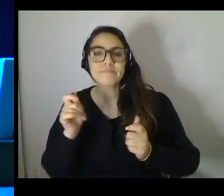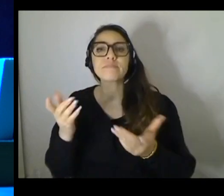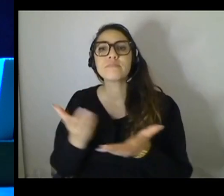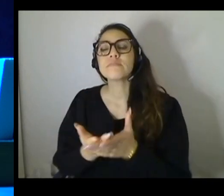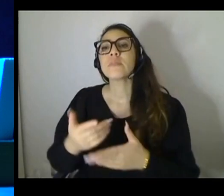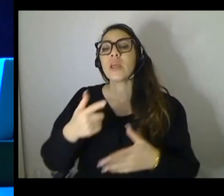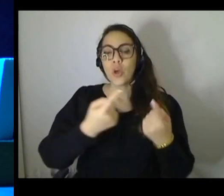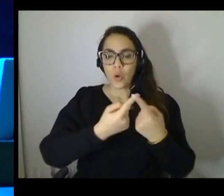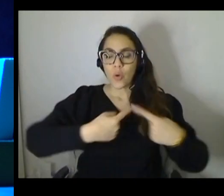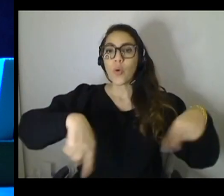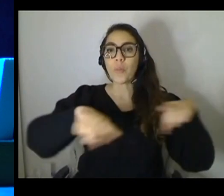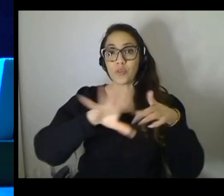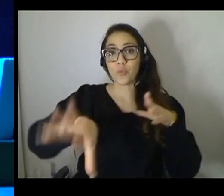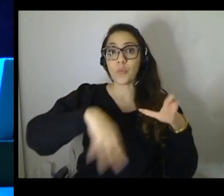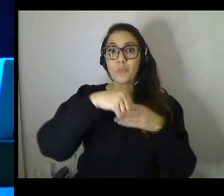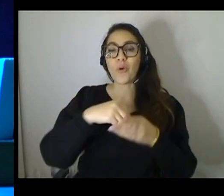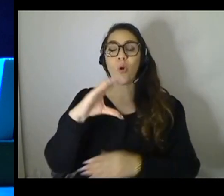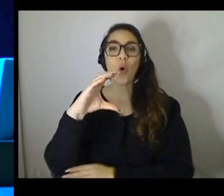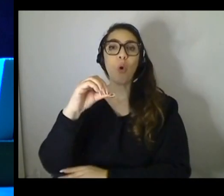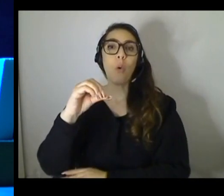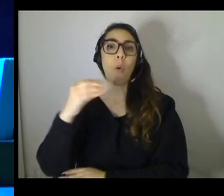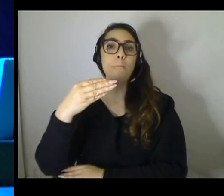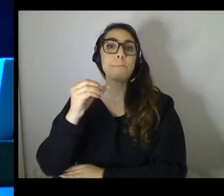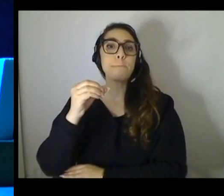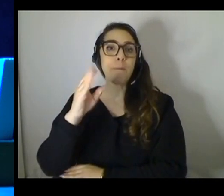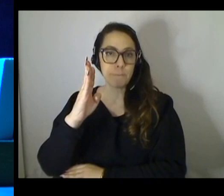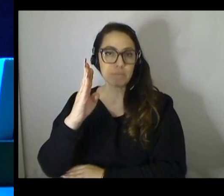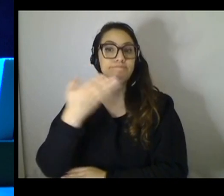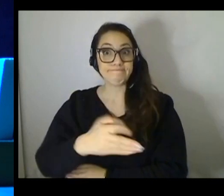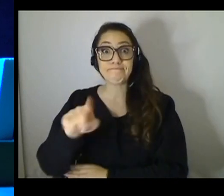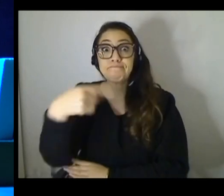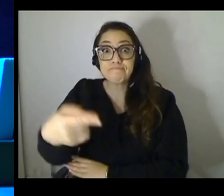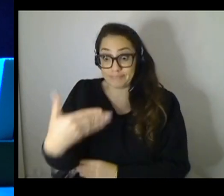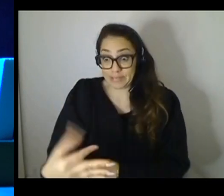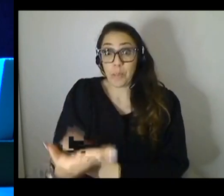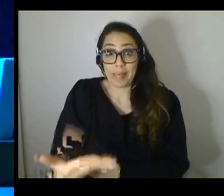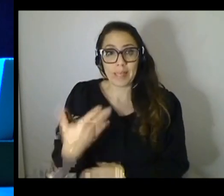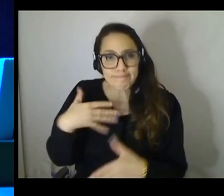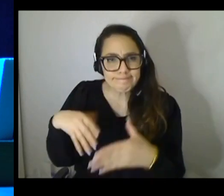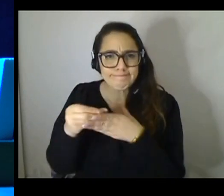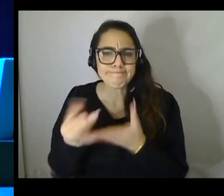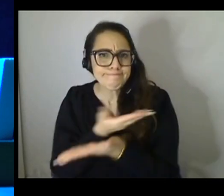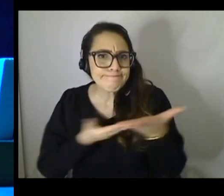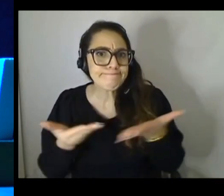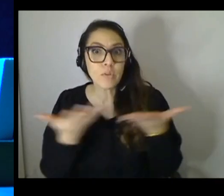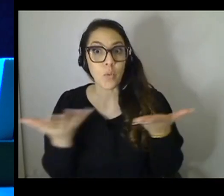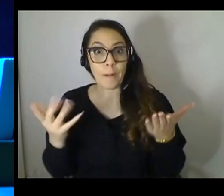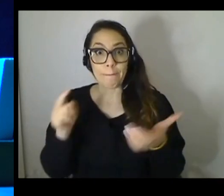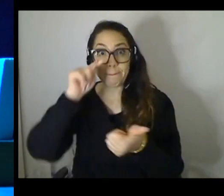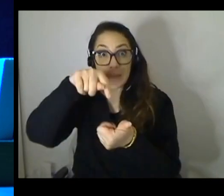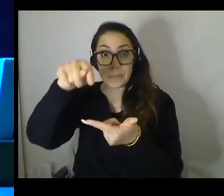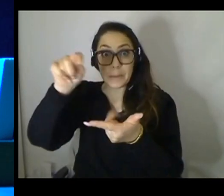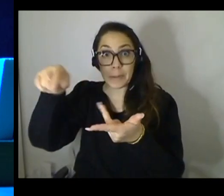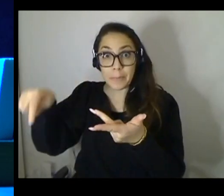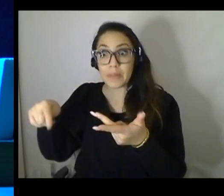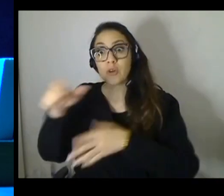auxquels j'assiste d'ailleurs régulièrement, et le prochain d'ailleurs sera cette semaine, je vois rassembler en un même lieu toutes celles et ceux qui